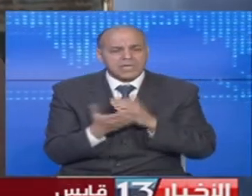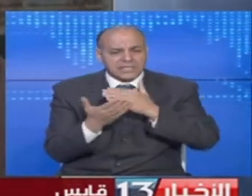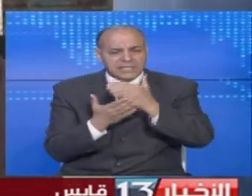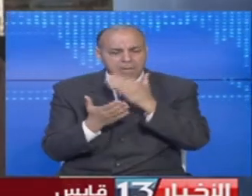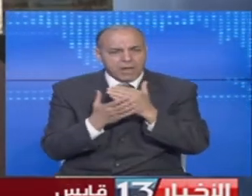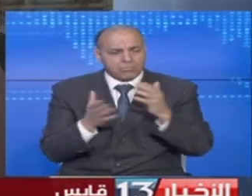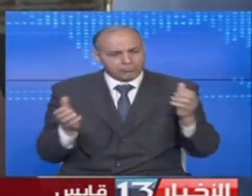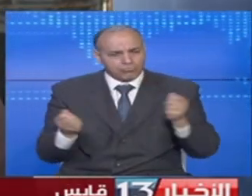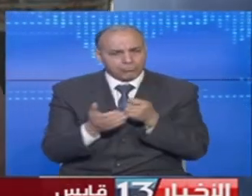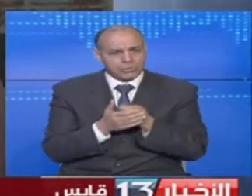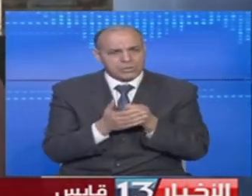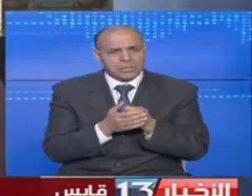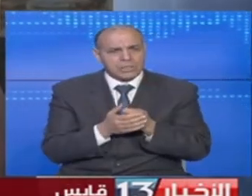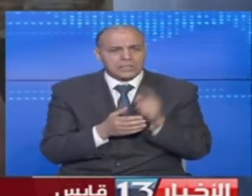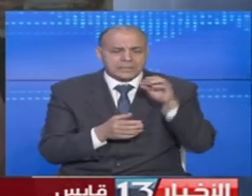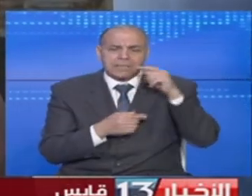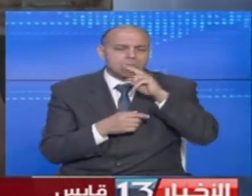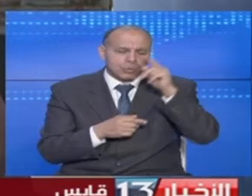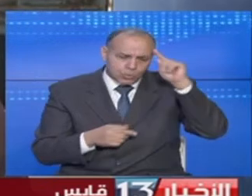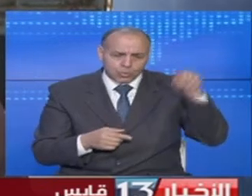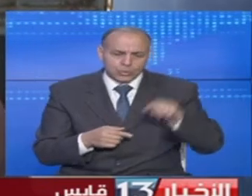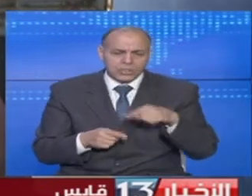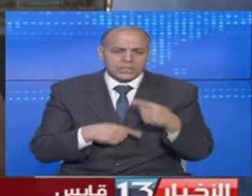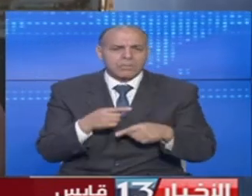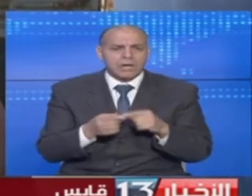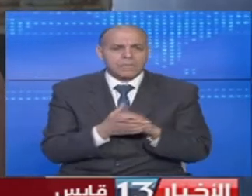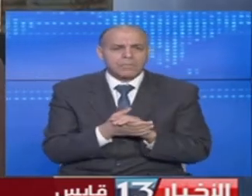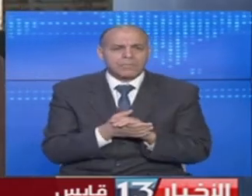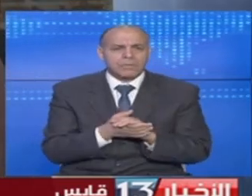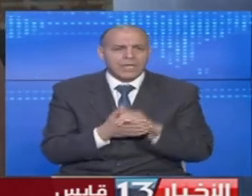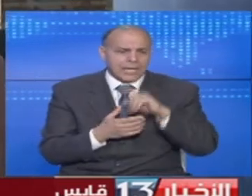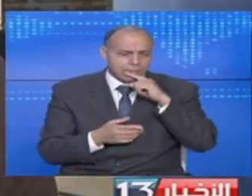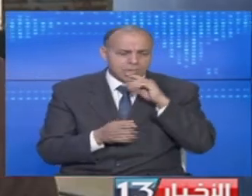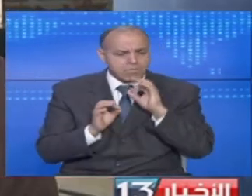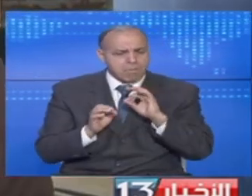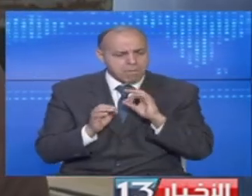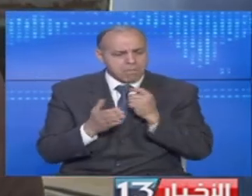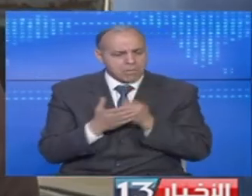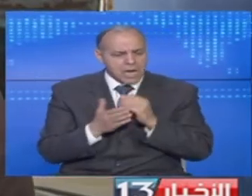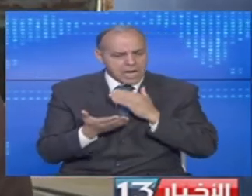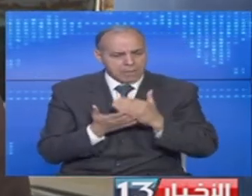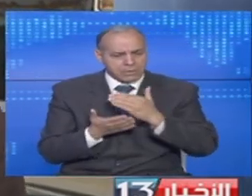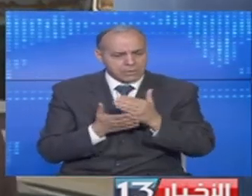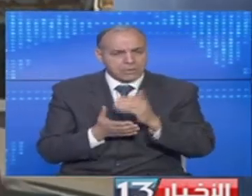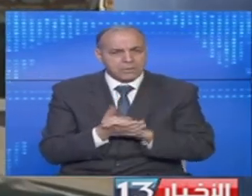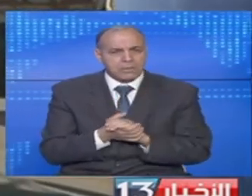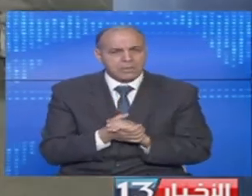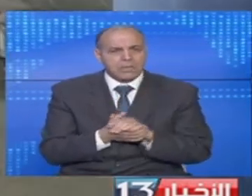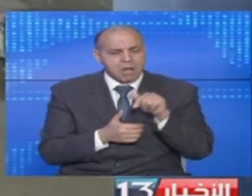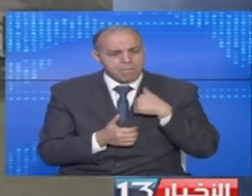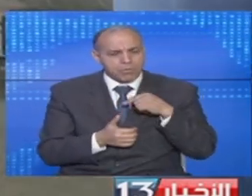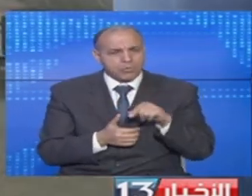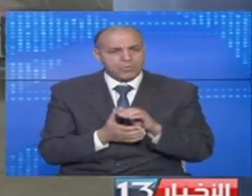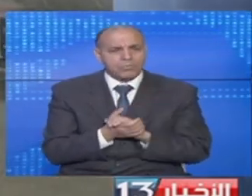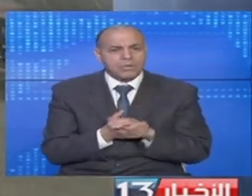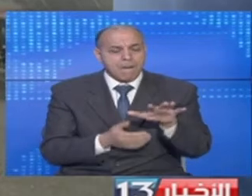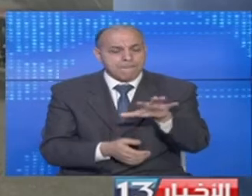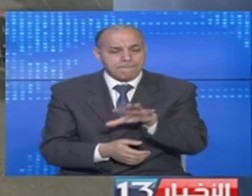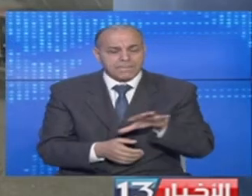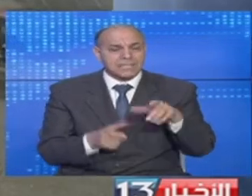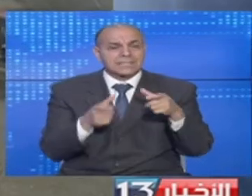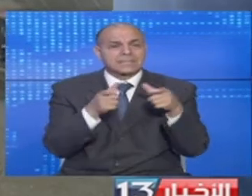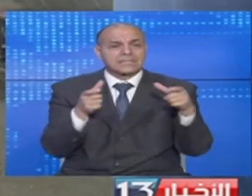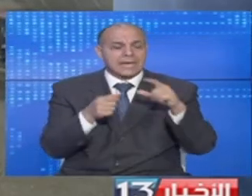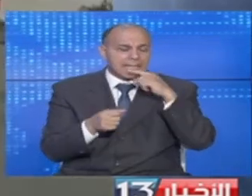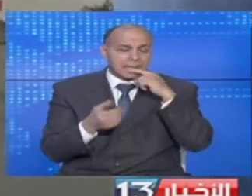شاء الله. ديما تجي لهنا المنطقه الصناعيه؟ المنطقه الصناعيه جابس انا شهر دركت انا عندي. ديما موجود هنا يعني. المنطقة